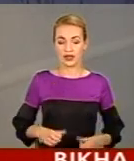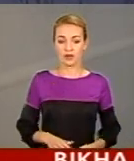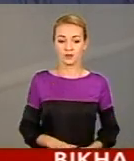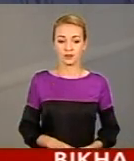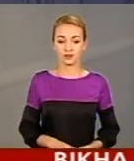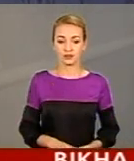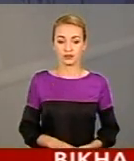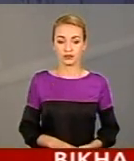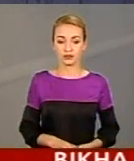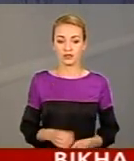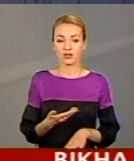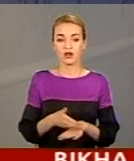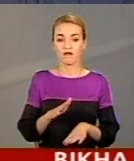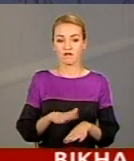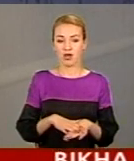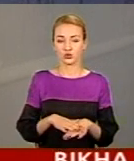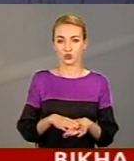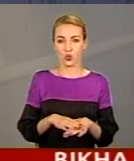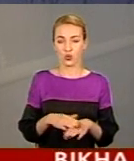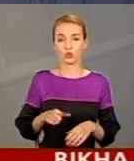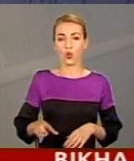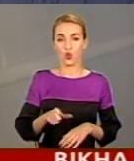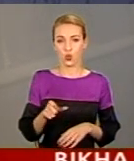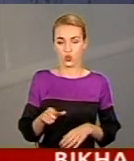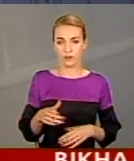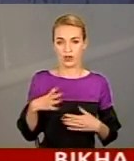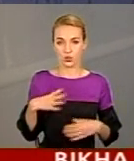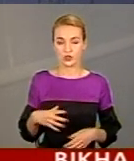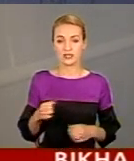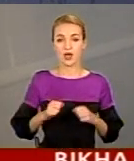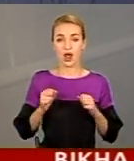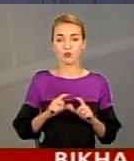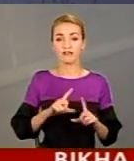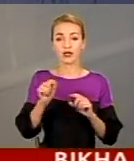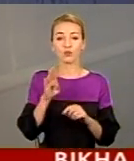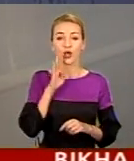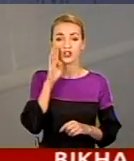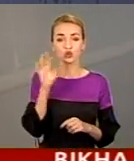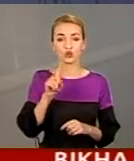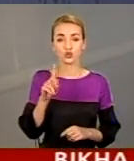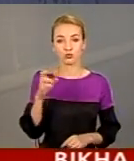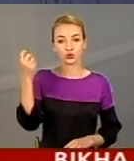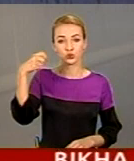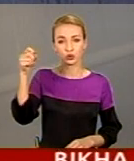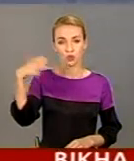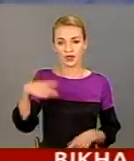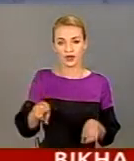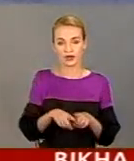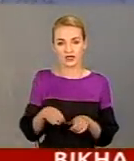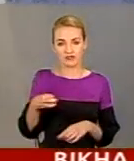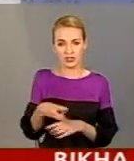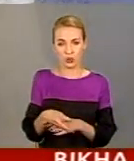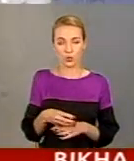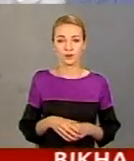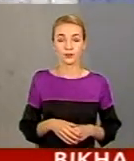дуже важка, йому він важко переносить дорогу. То ми стараємося виїхати пораніше, щоб сонце ще не так світило, тому що жарко. Раз